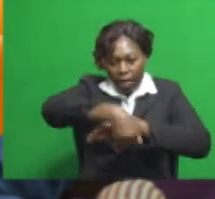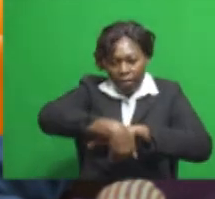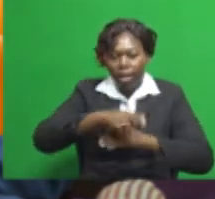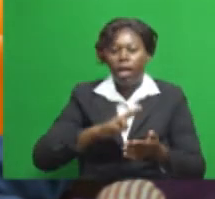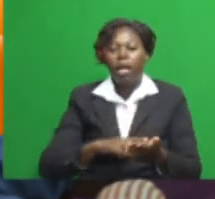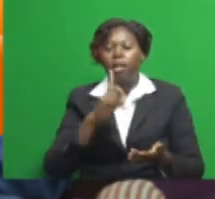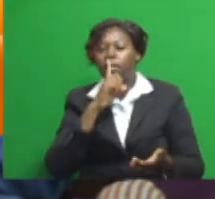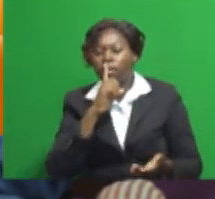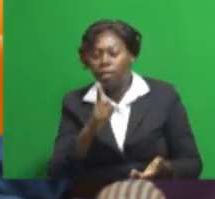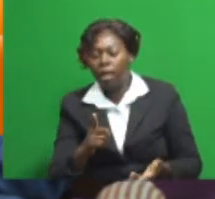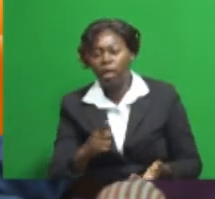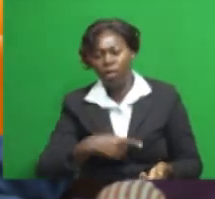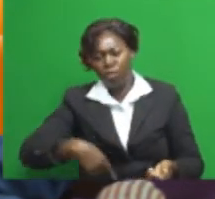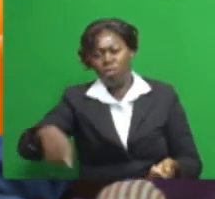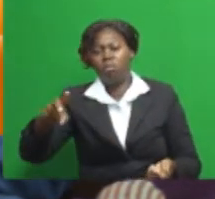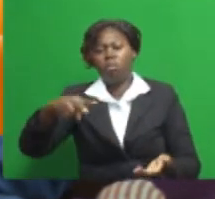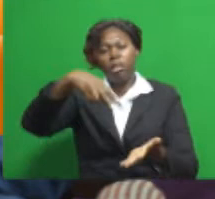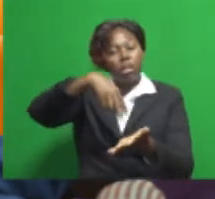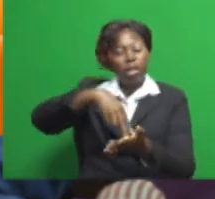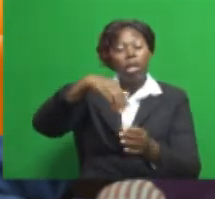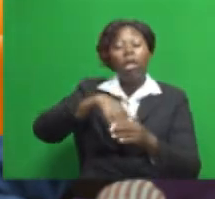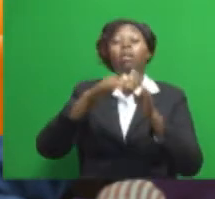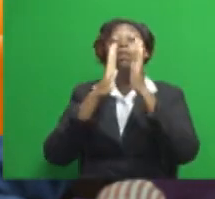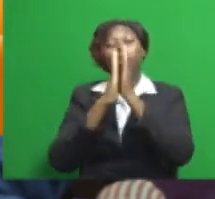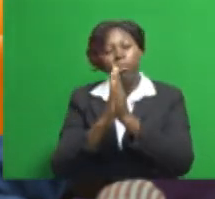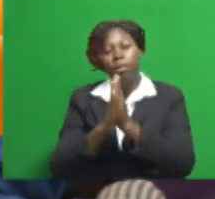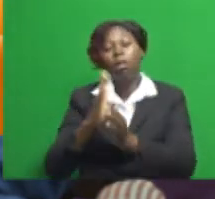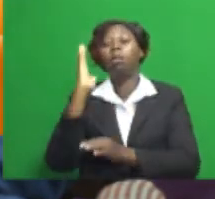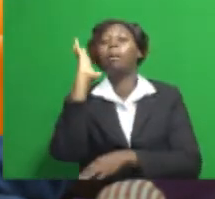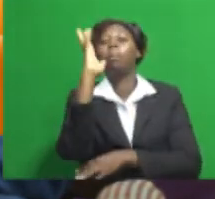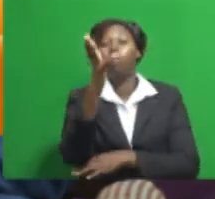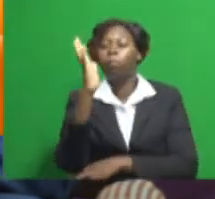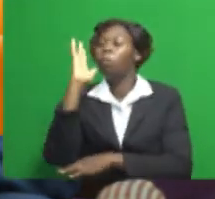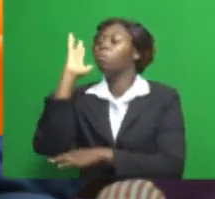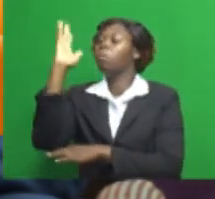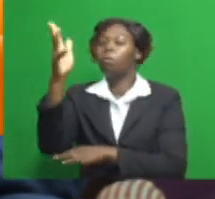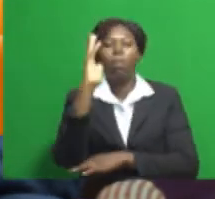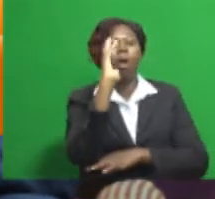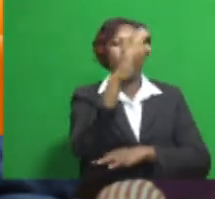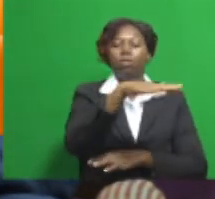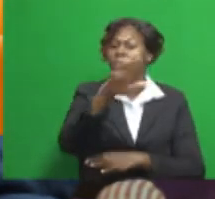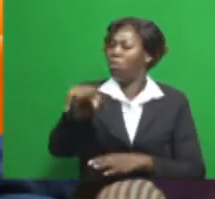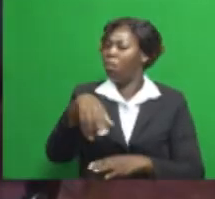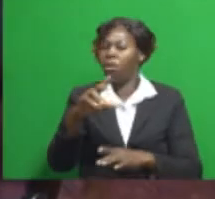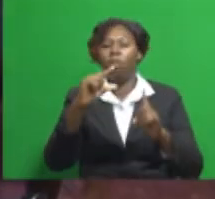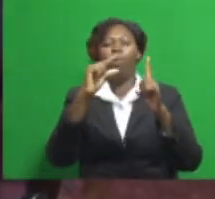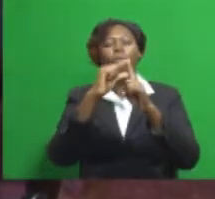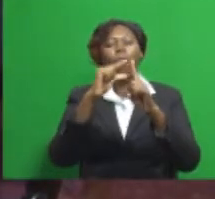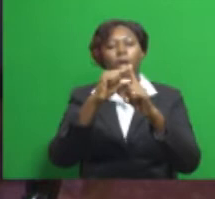endai mumire mutemberi muchitaura kuvanhu mashoko ose oupenyu